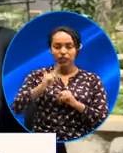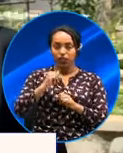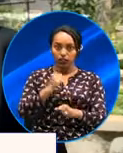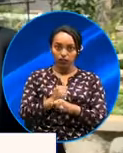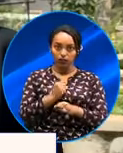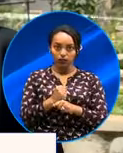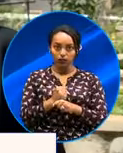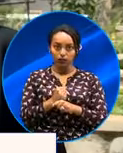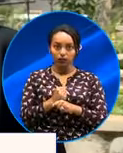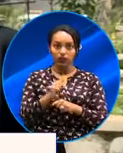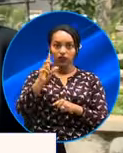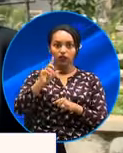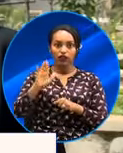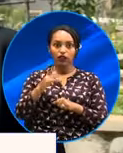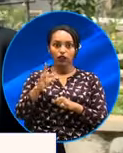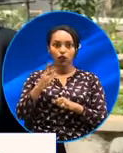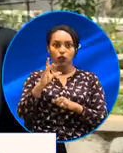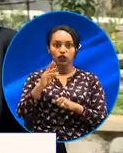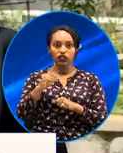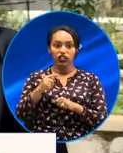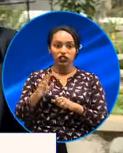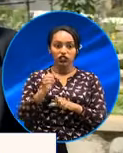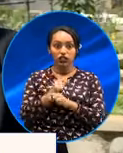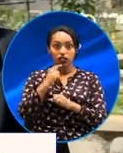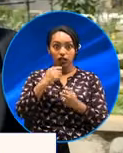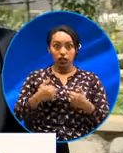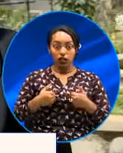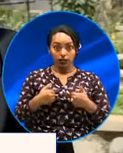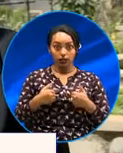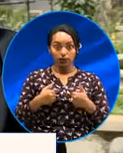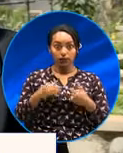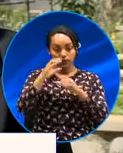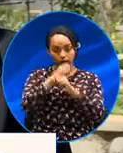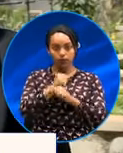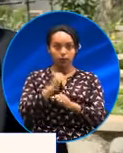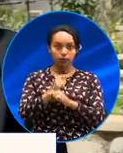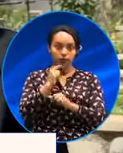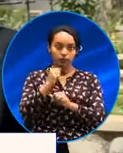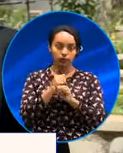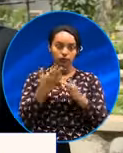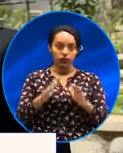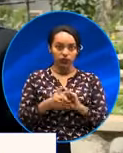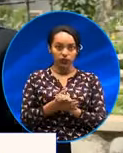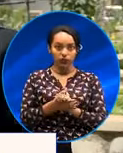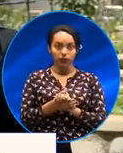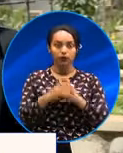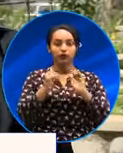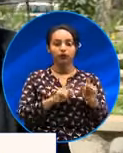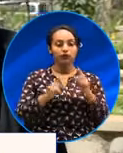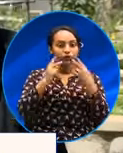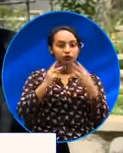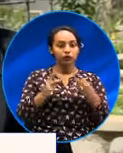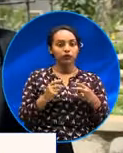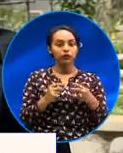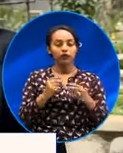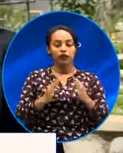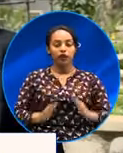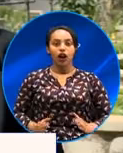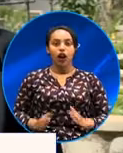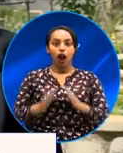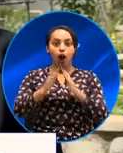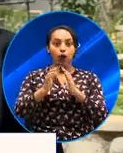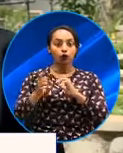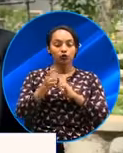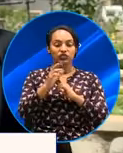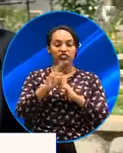ስራው በቫርኔሮ ኮንስትራክሽን የተከናወነ ነው ያለው። ያለቀ ስራ ነው፣ ተከናውኗል። አሁን እንደምታዩት ሐውልቱም